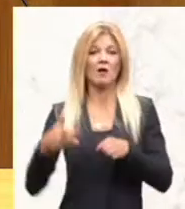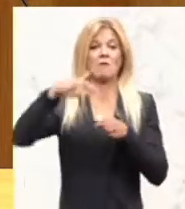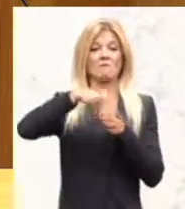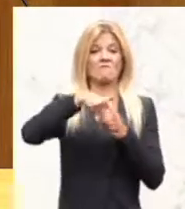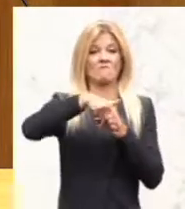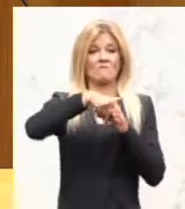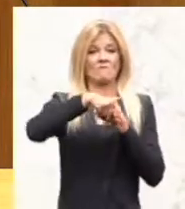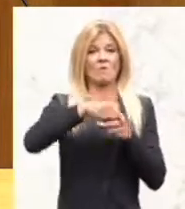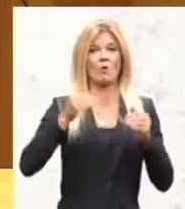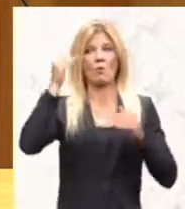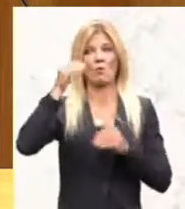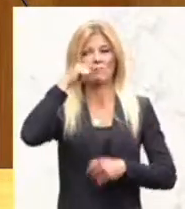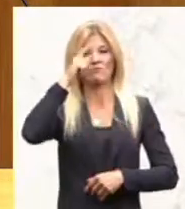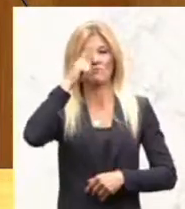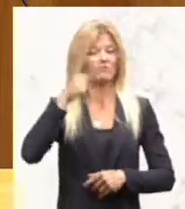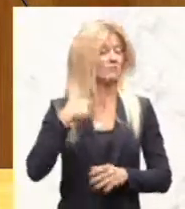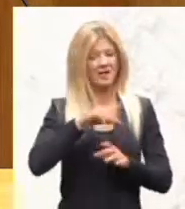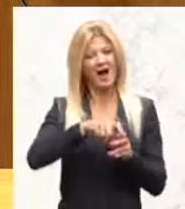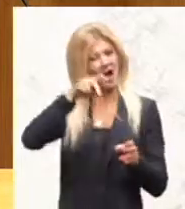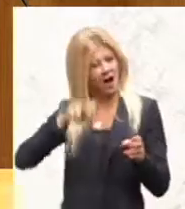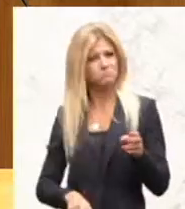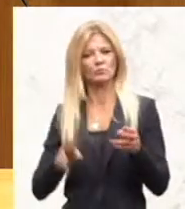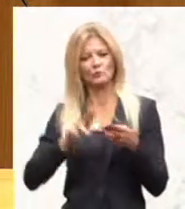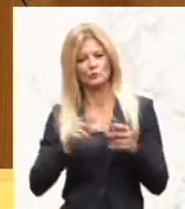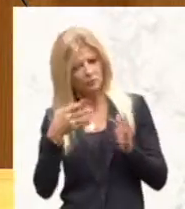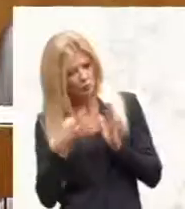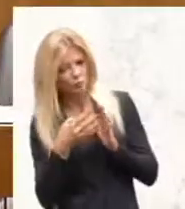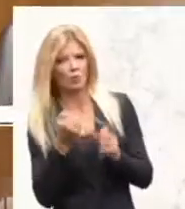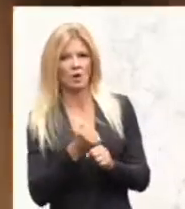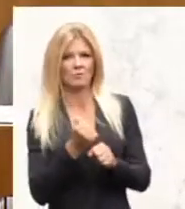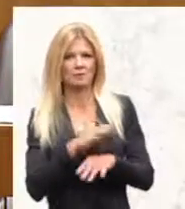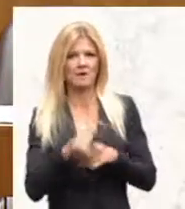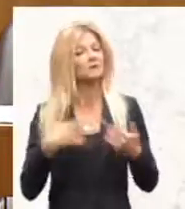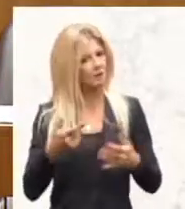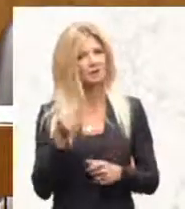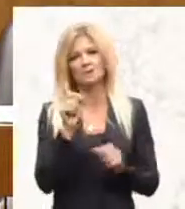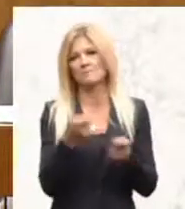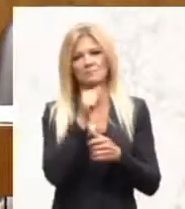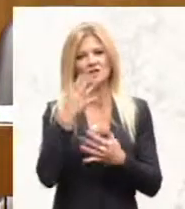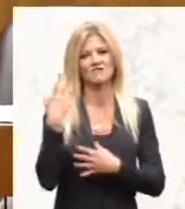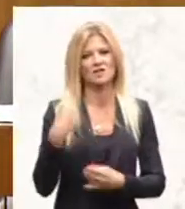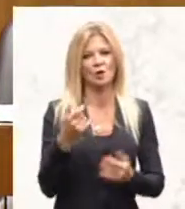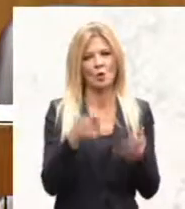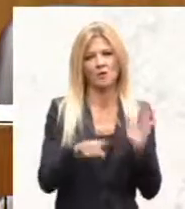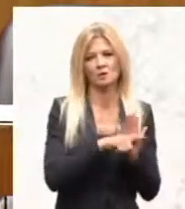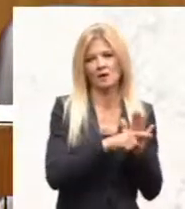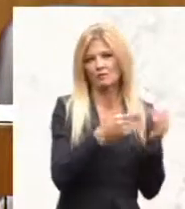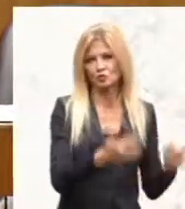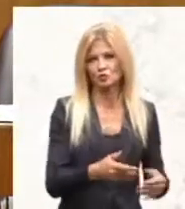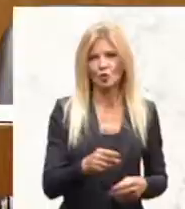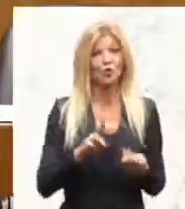normale Abgeordnetenkontrollarbeit. Dann wiederholt sich sowas wie Detron nicht. Das ist wieder mal ein Appell und ich werde nicht müde.